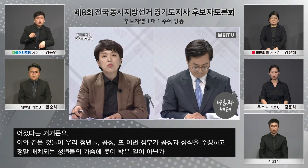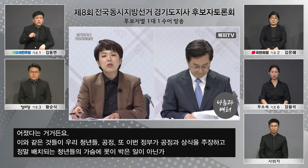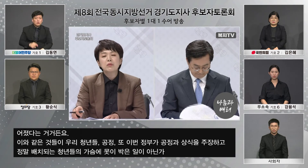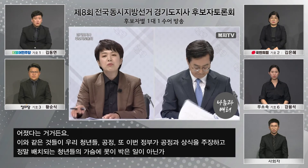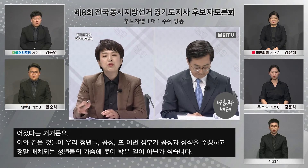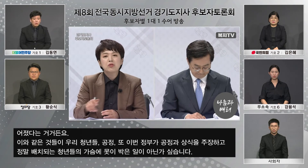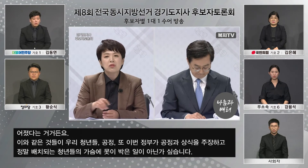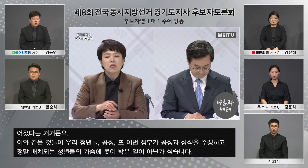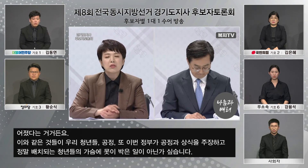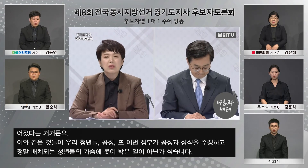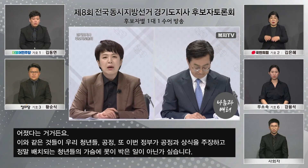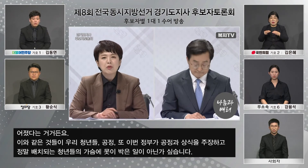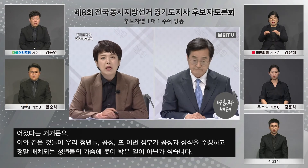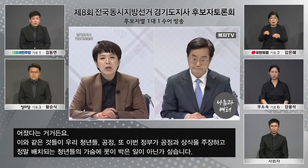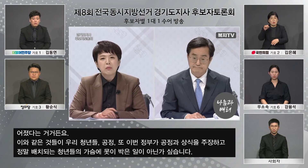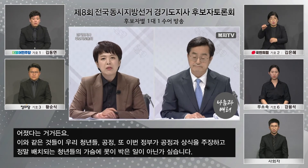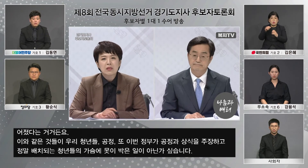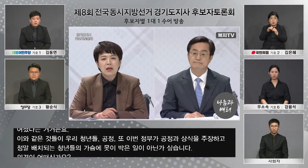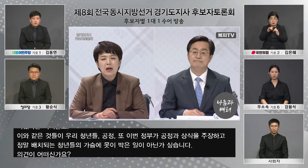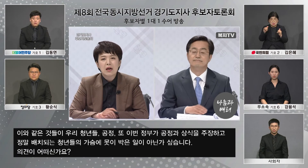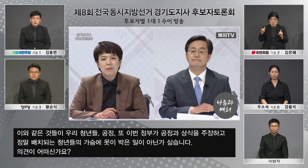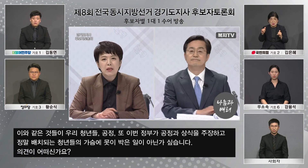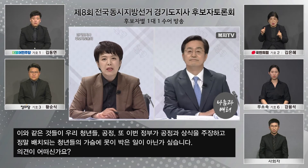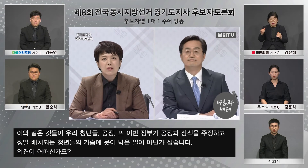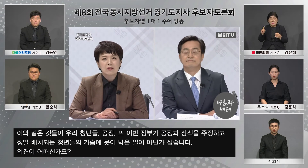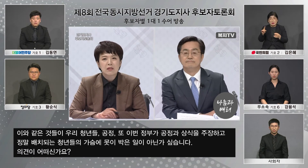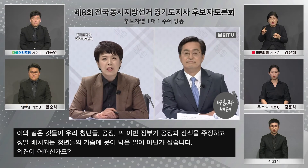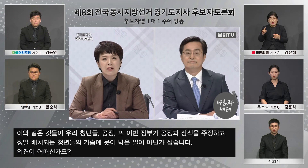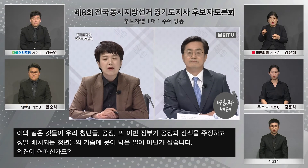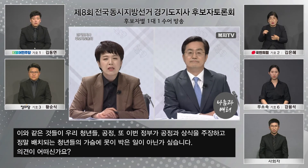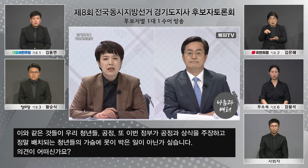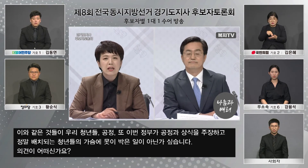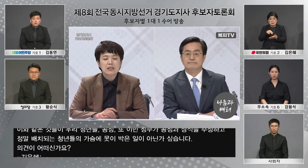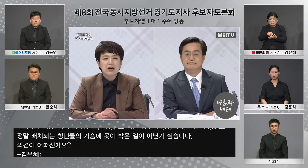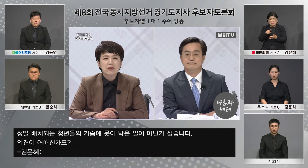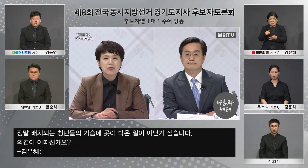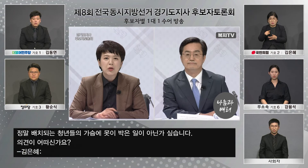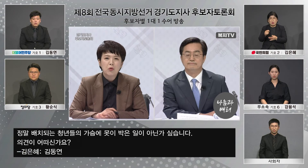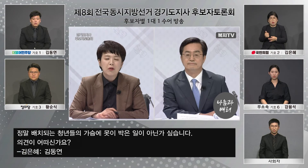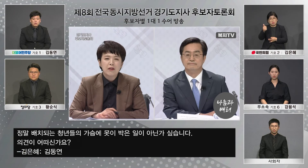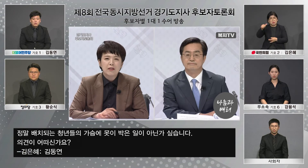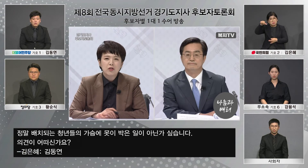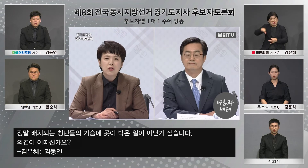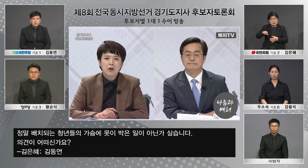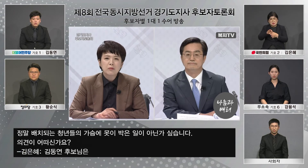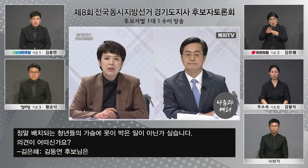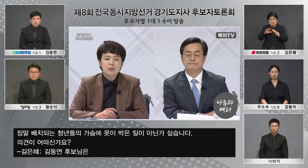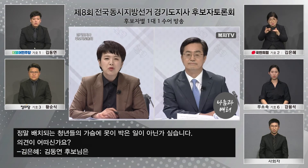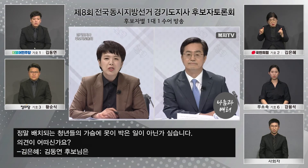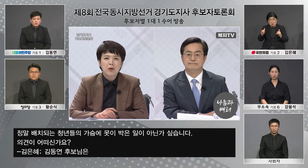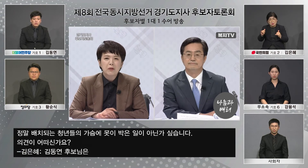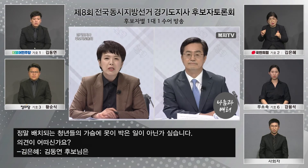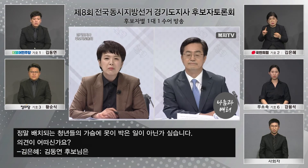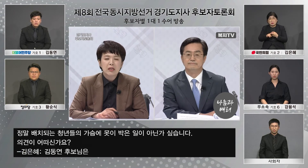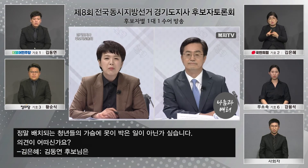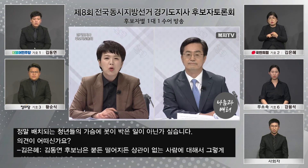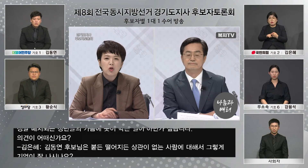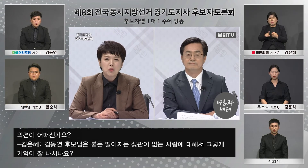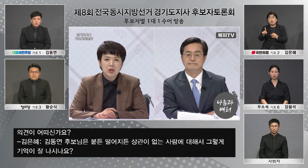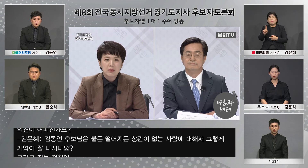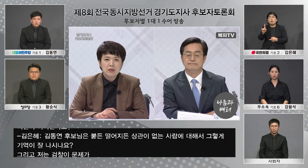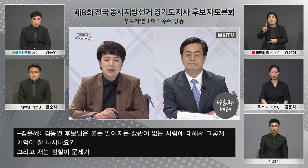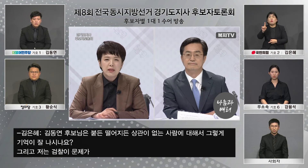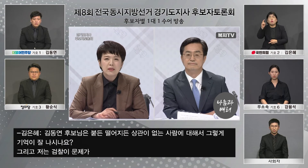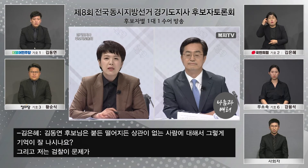김동연 후보님은 붙든 떨어지든 아무 상관없는 사람에 대해서 그렇게 기억이 잘 나시나요? 그리고 저는 검찰이 문제가 없다고 했지만